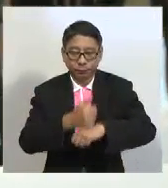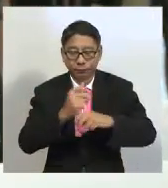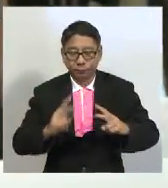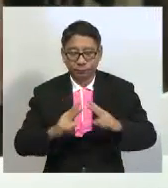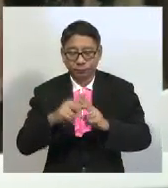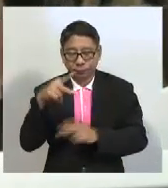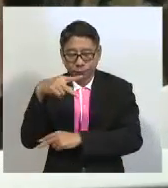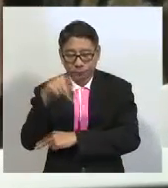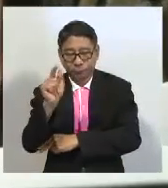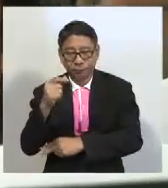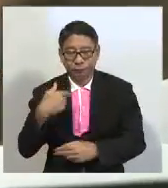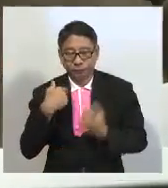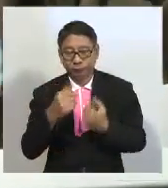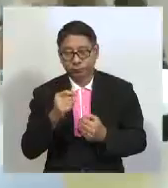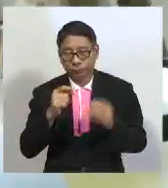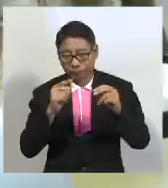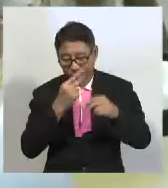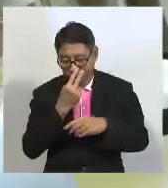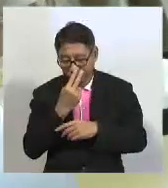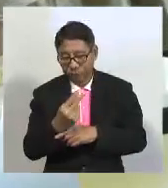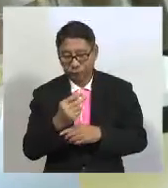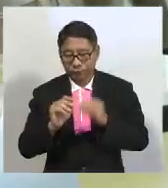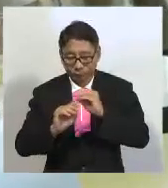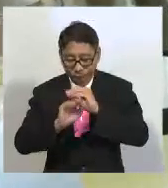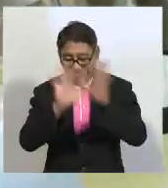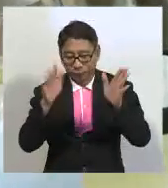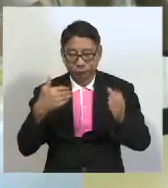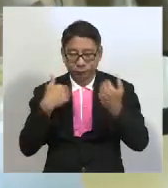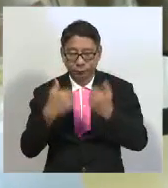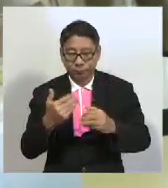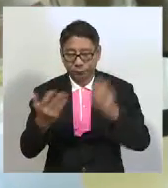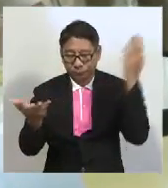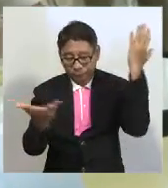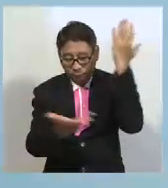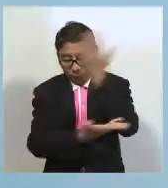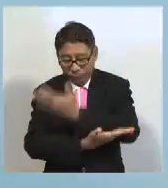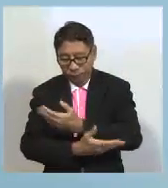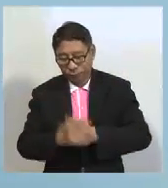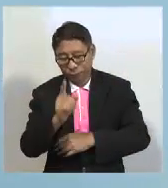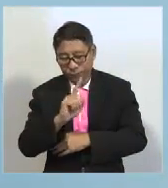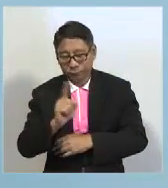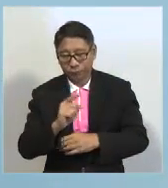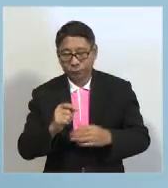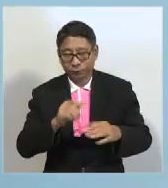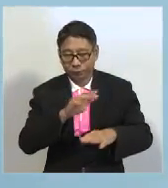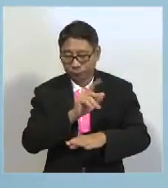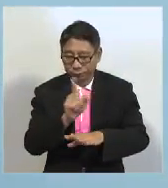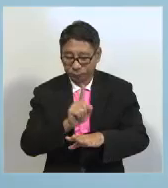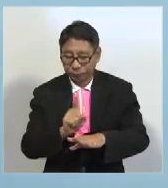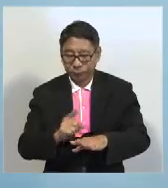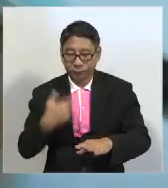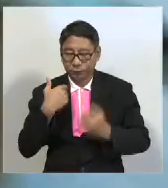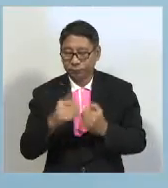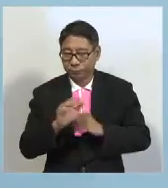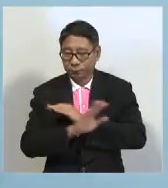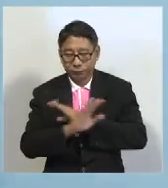ป่าไม้เพื่อที่จะขอชี้จุดให้ชัดเจนที่อ้างว่ามีการบุกรุกป่าว่าอยู่บริเวณใดของแผนที่เนื่องจากไม่เ